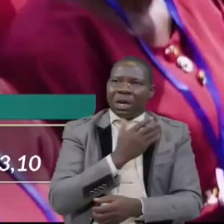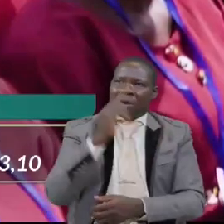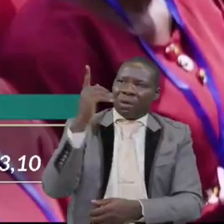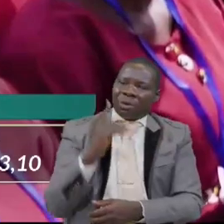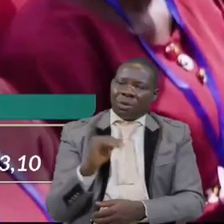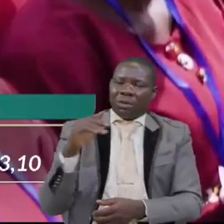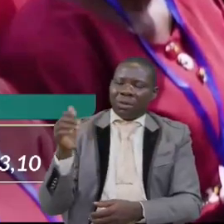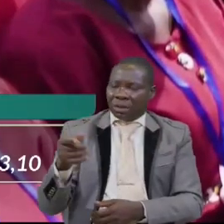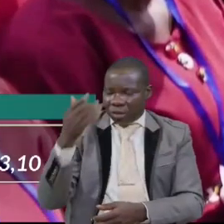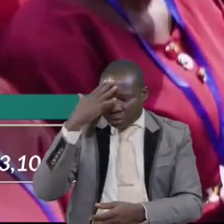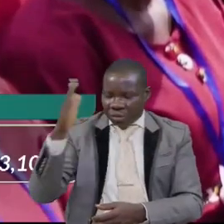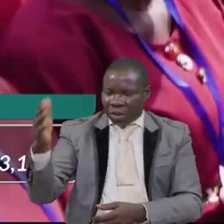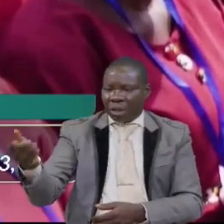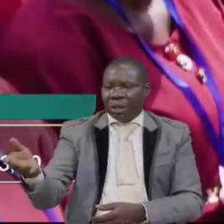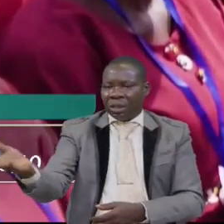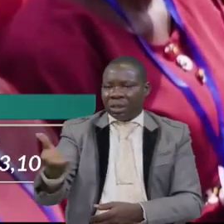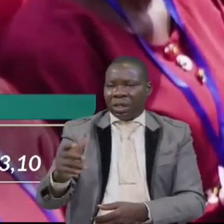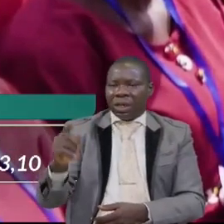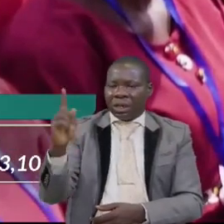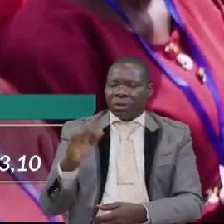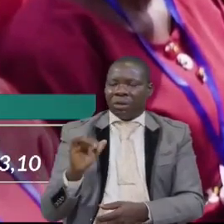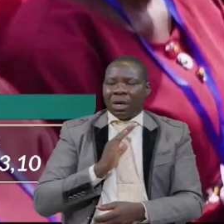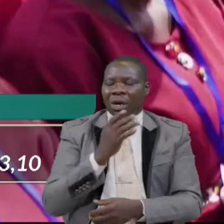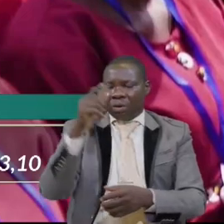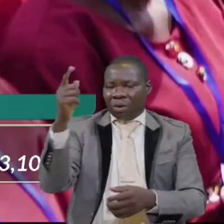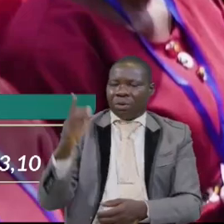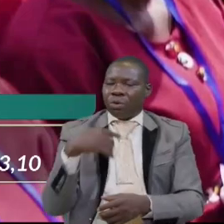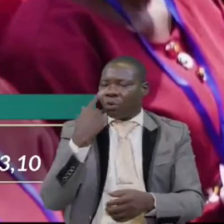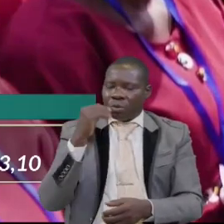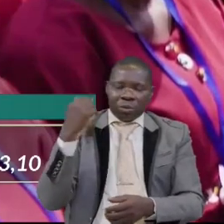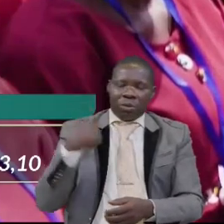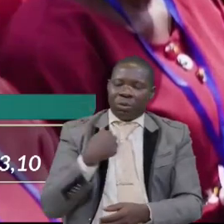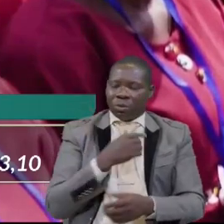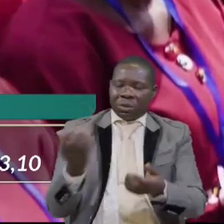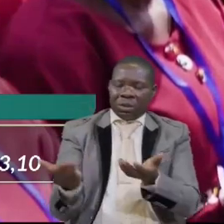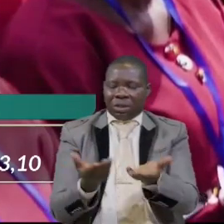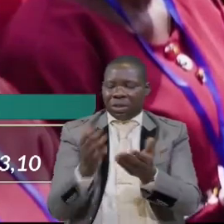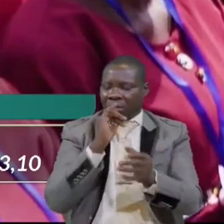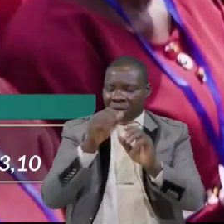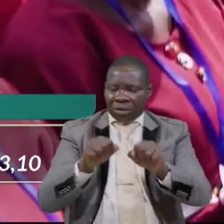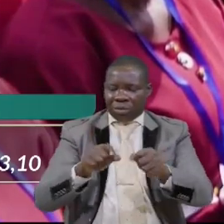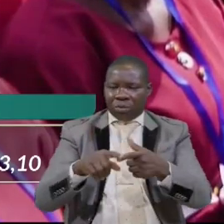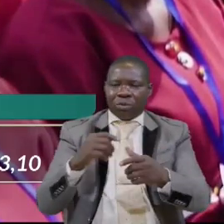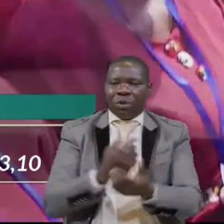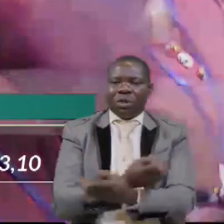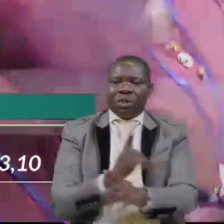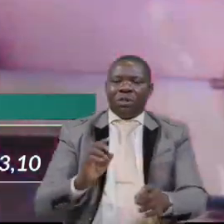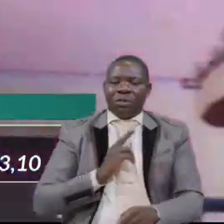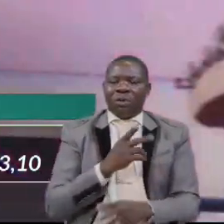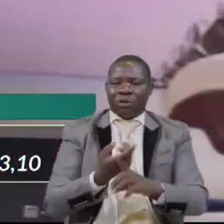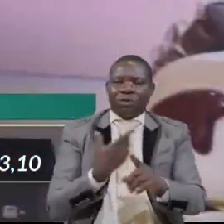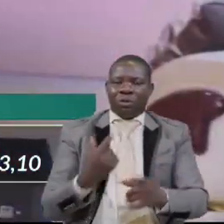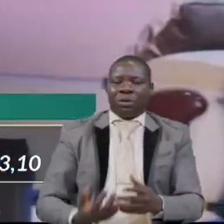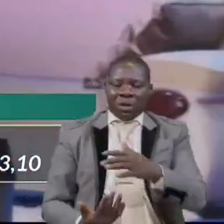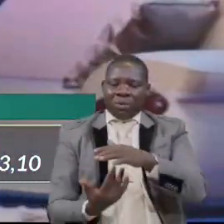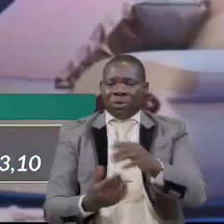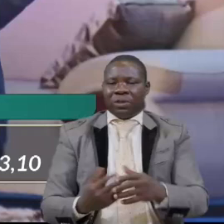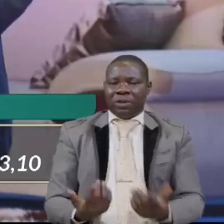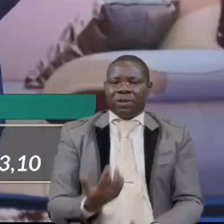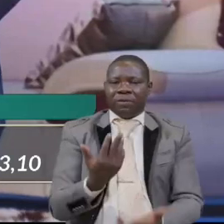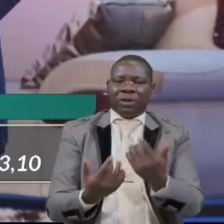Dieu notre Dieu que nous servons il est capable de nous délivrer de ta main de la fenaise adante regardez Daniel